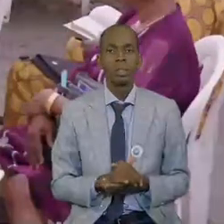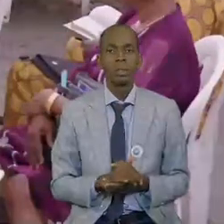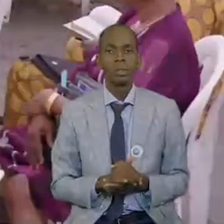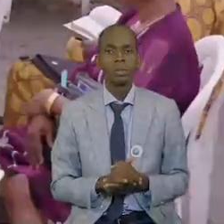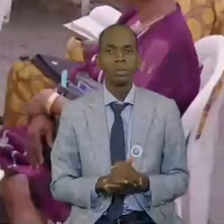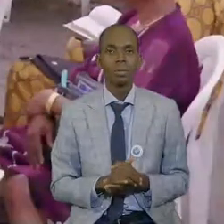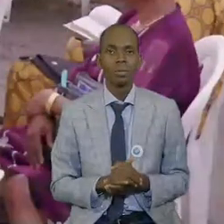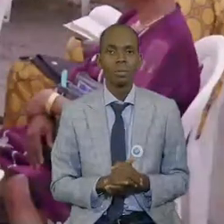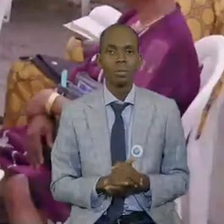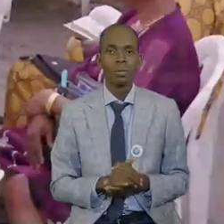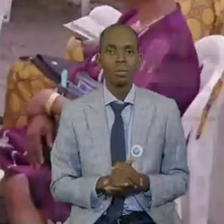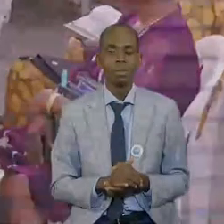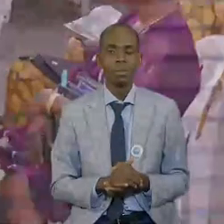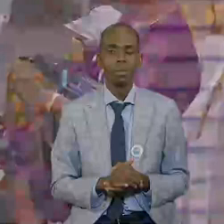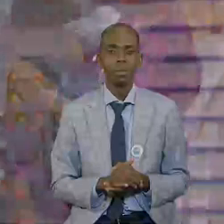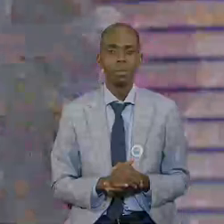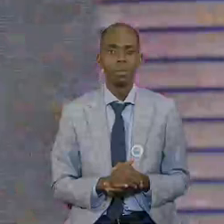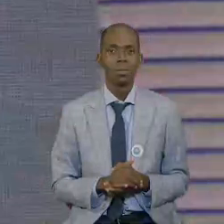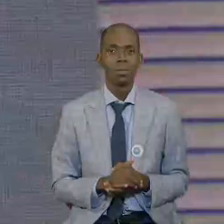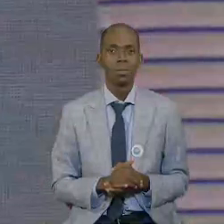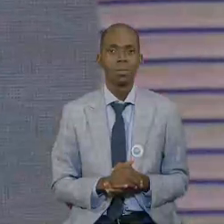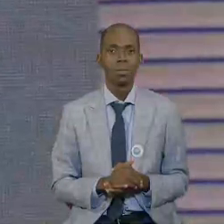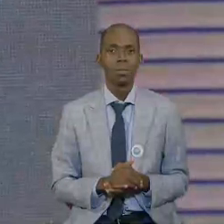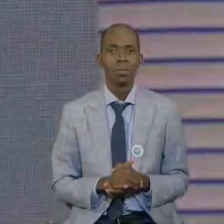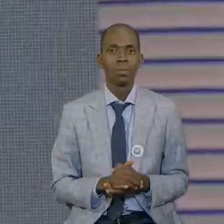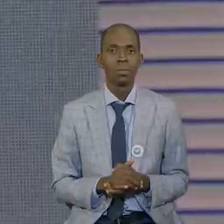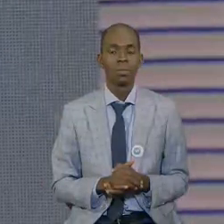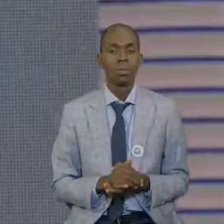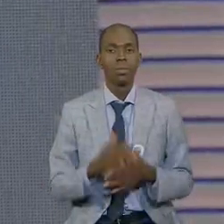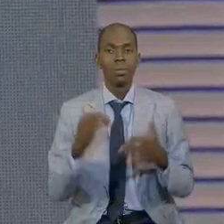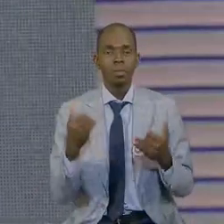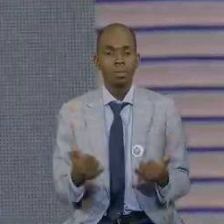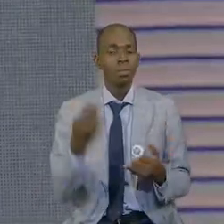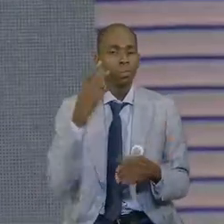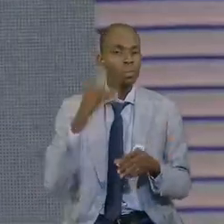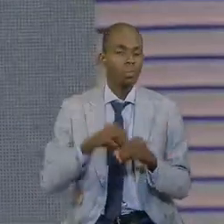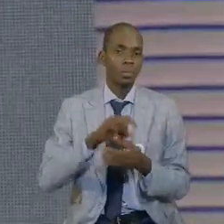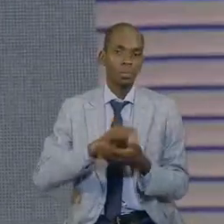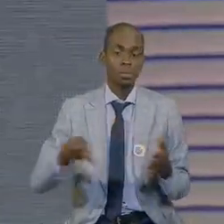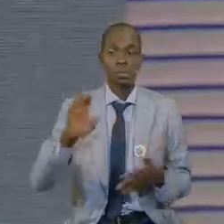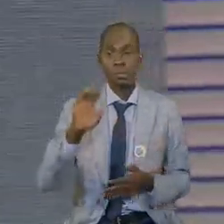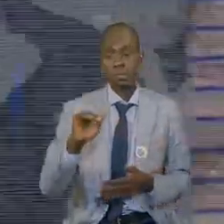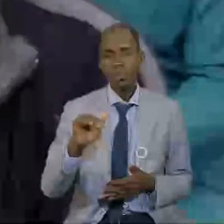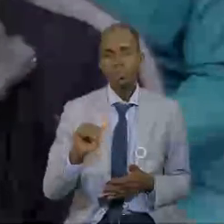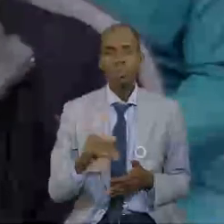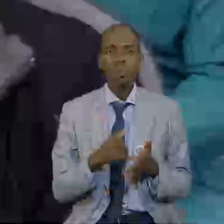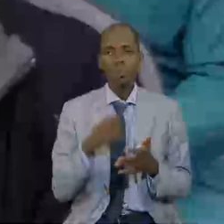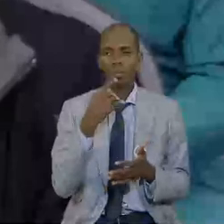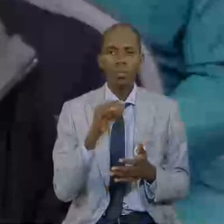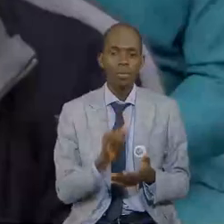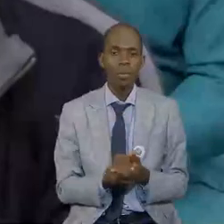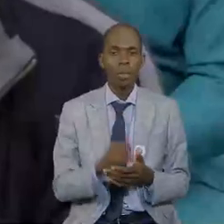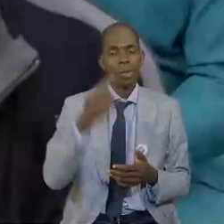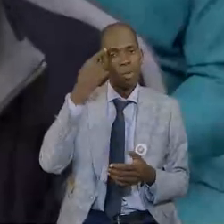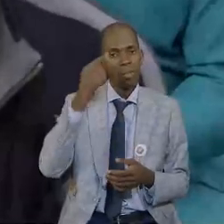ancienne habitude, mais j'ai Christ, j'ai Dieu qui ne peut pas échouer, donc toi ne vas pas échouer. Verset 15. For we have